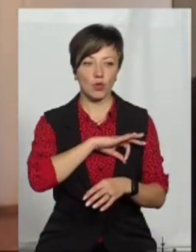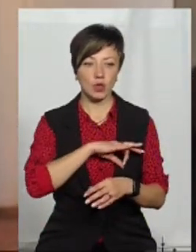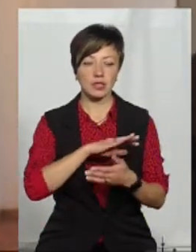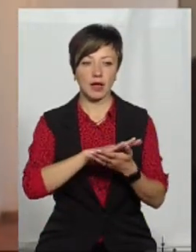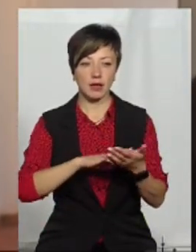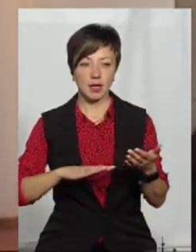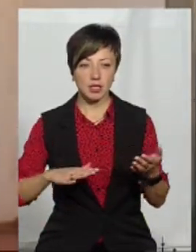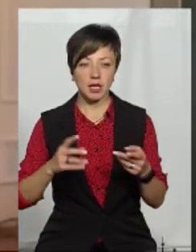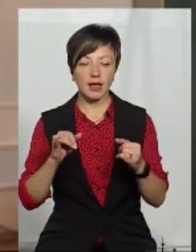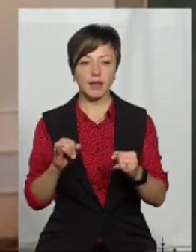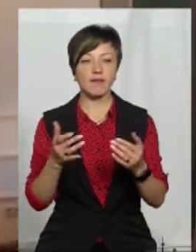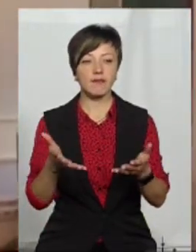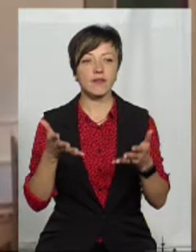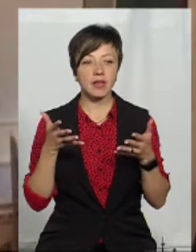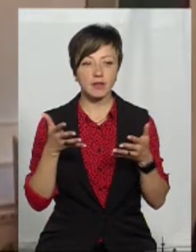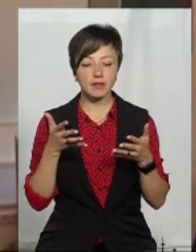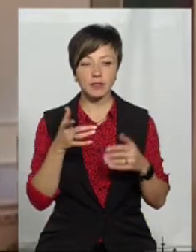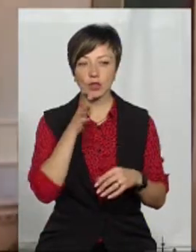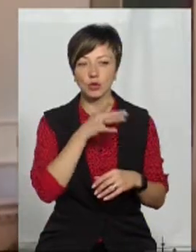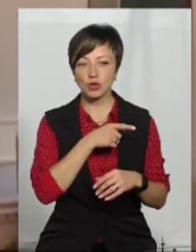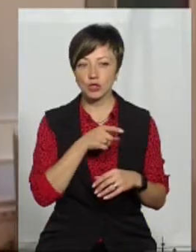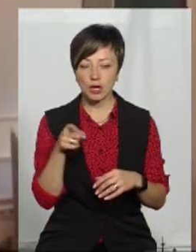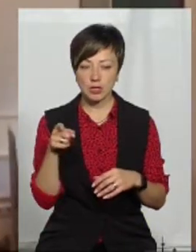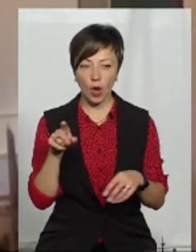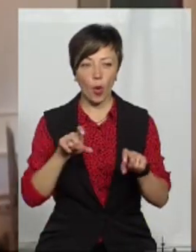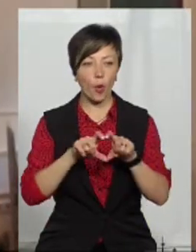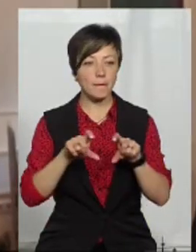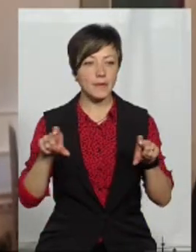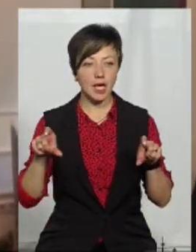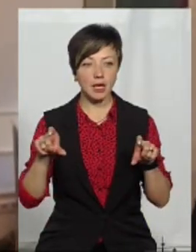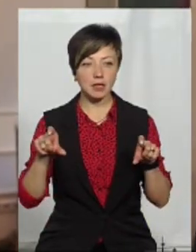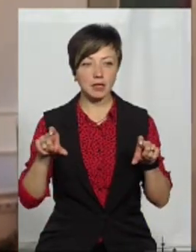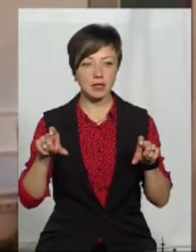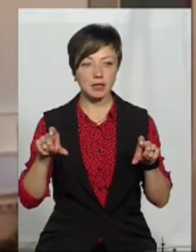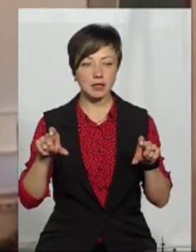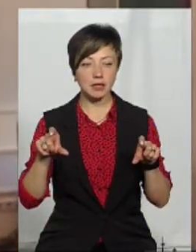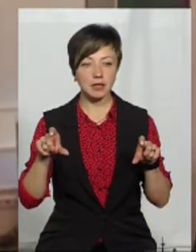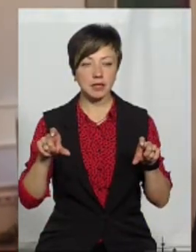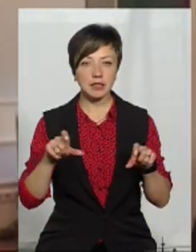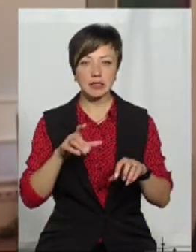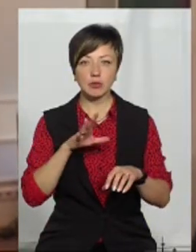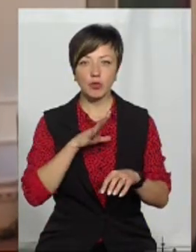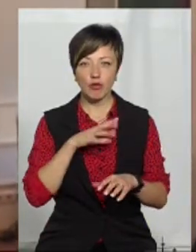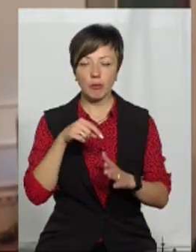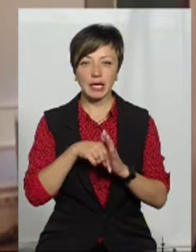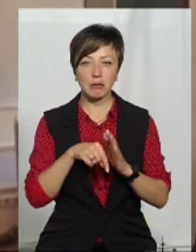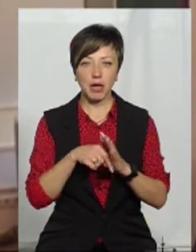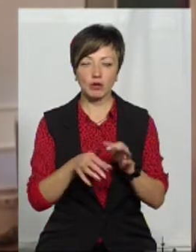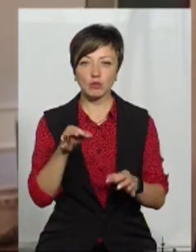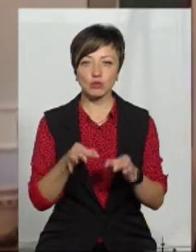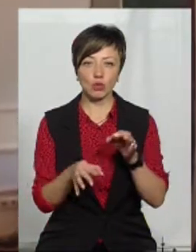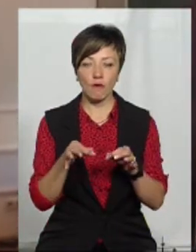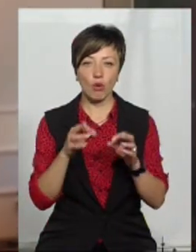далі. І виявилося, що за той час об'єкт, який був об'єктом судового розгляду, між